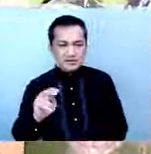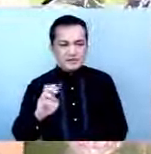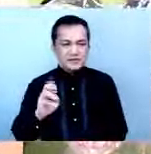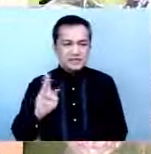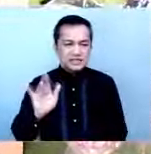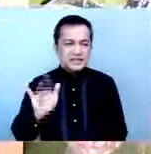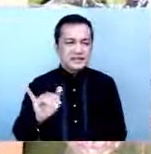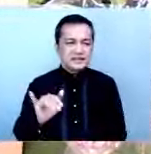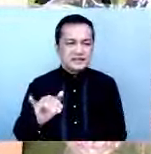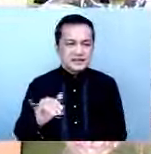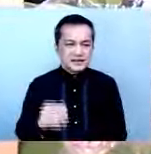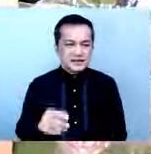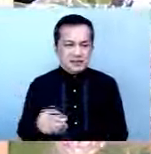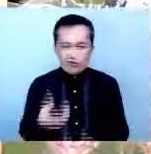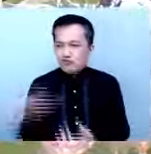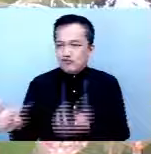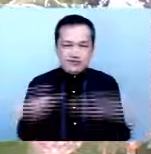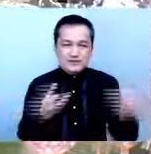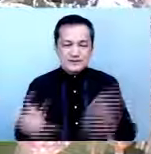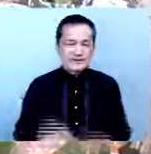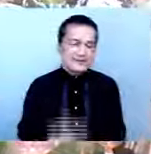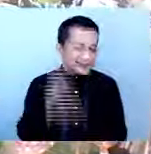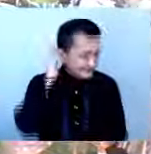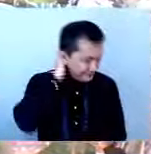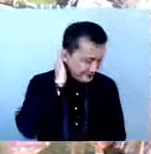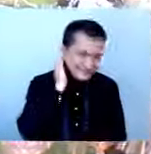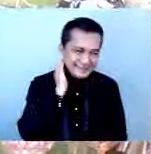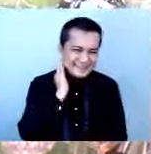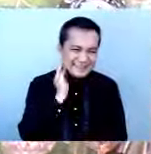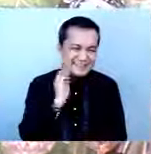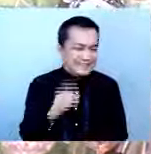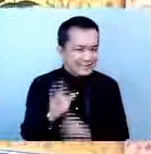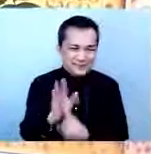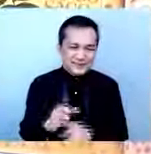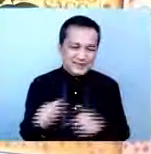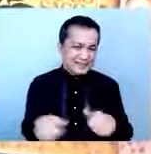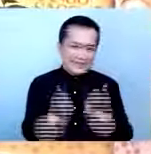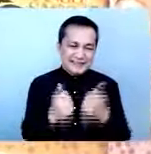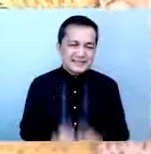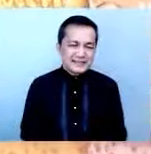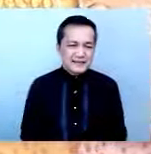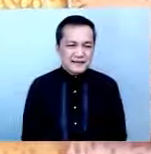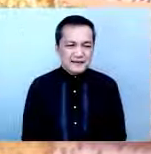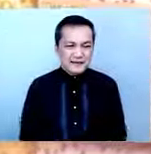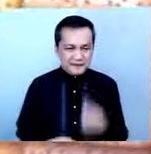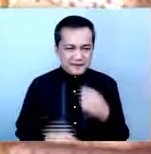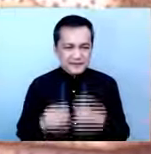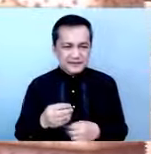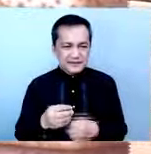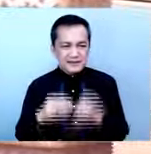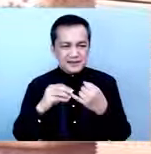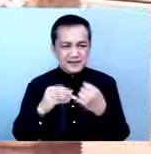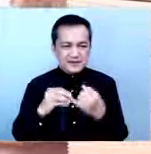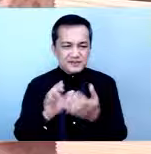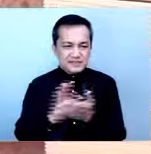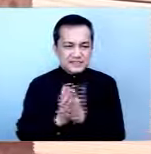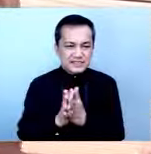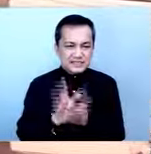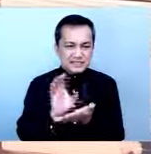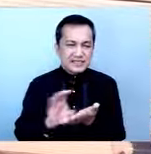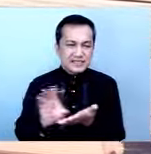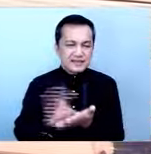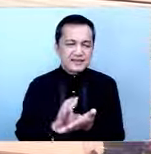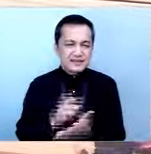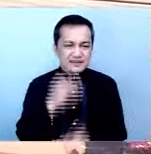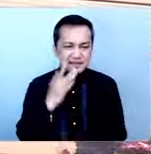Talagang sinusubok ako talaga nito, ma'am. Ang show na to, eh. Ang show na to. Strawberry cheesecake. Ito, sarap. Okay, tikman natin. This